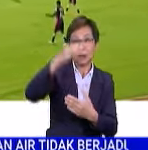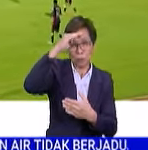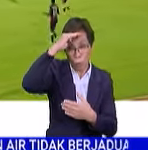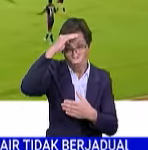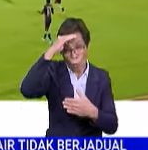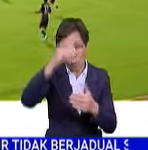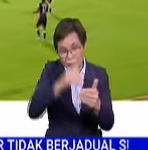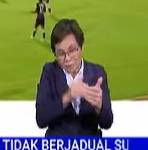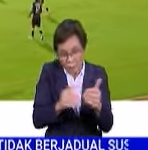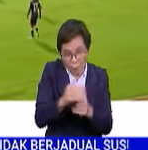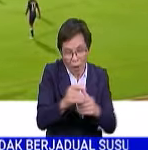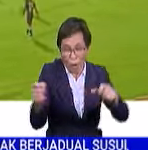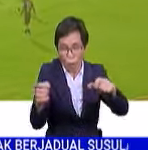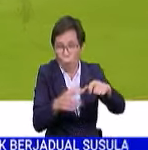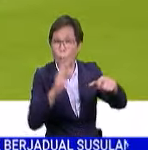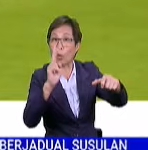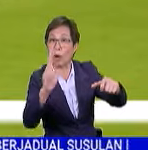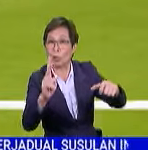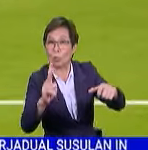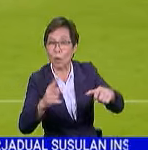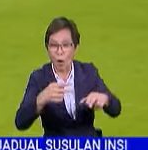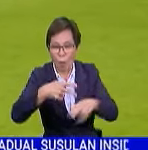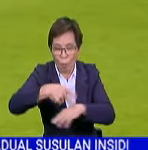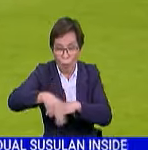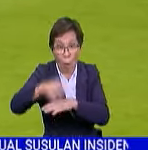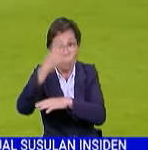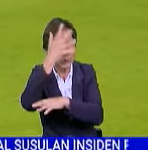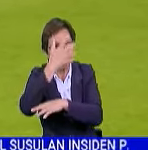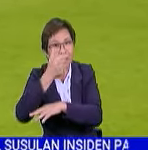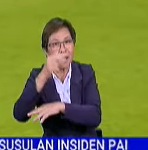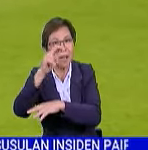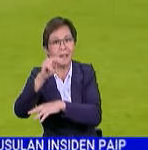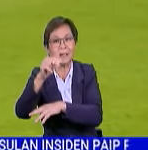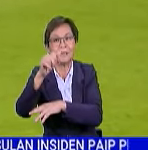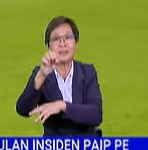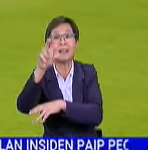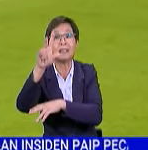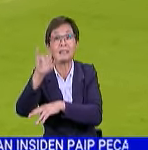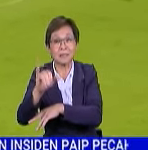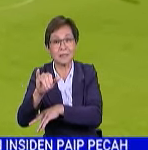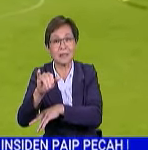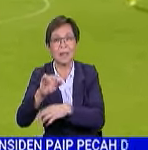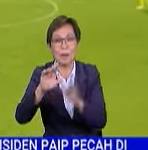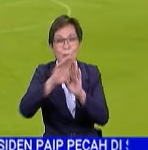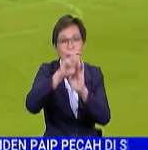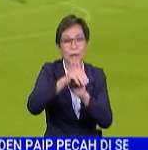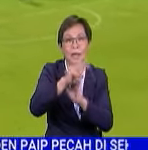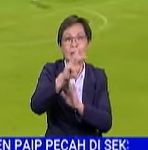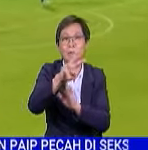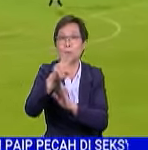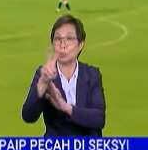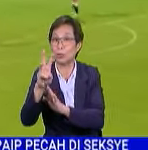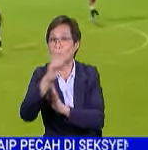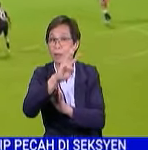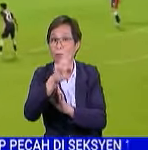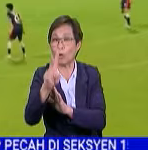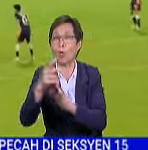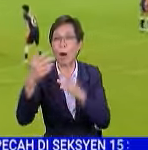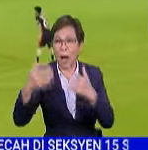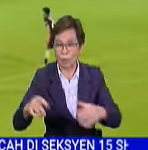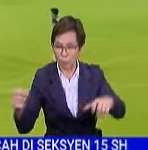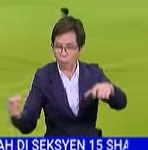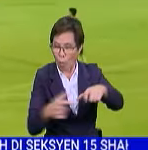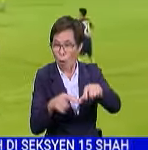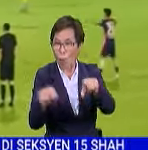depan menerusi gol kedua hasil hantaran cantik Nazmi Faiz Mansur pada minit 62 sebelum jaringan